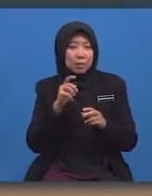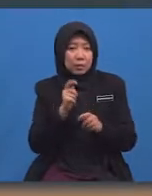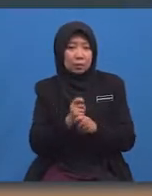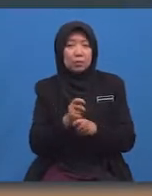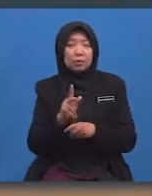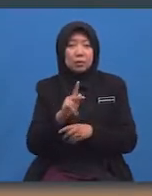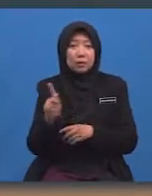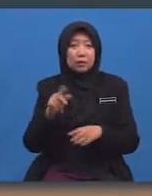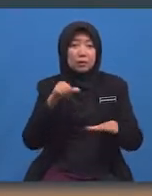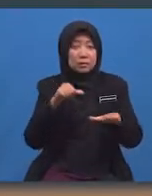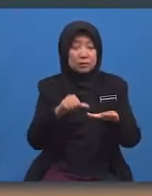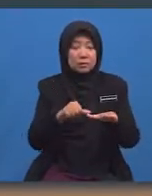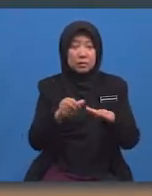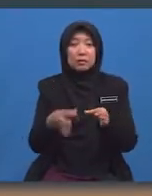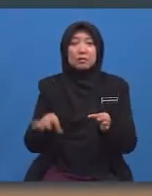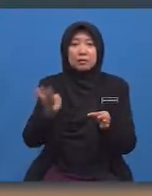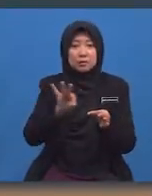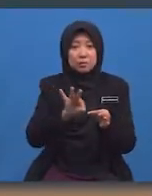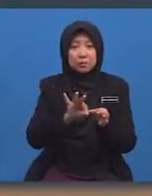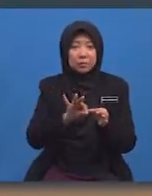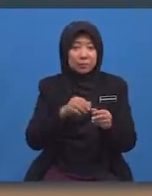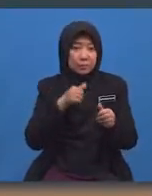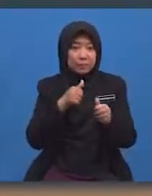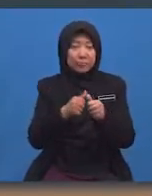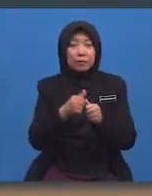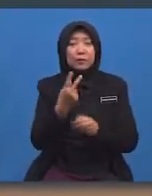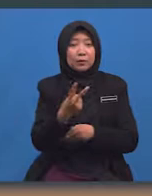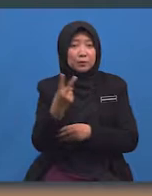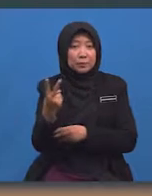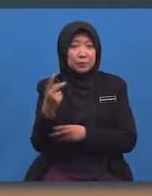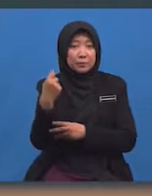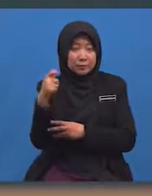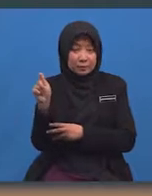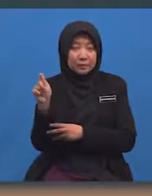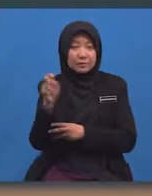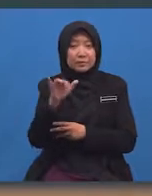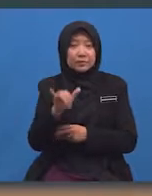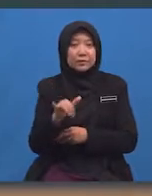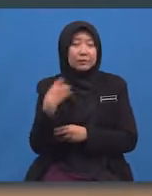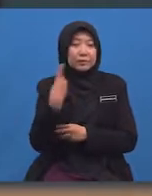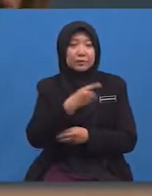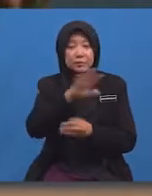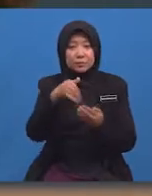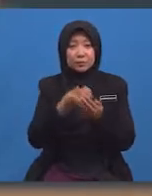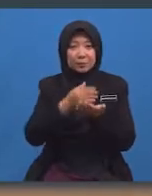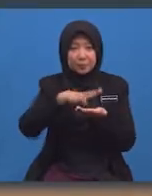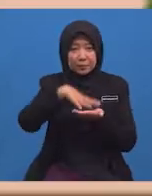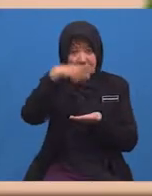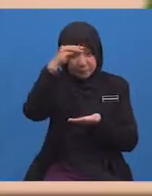atau aspek yang sesuai berdasarkan kedua-dua teks yang kita semua pelajari.